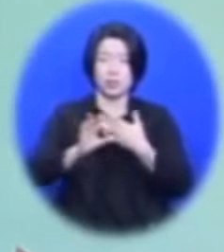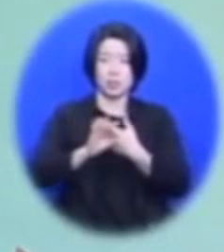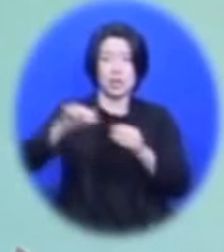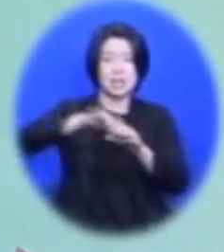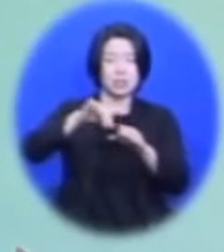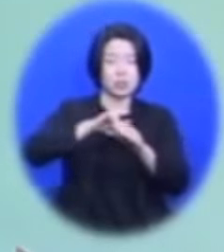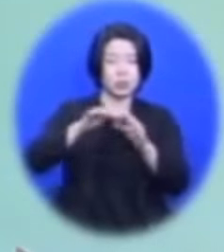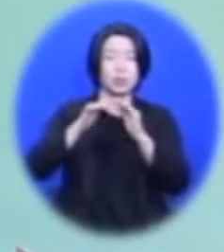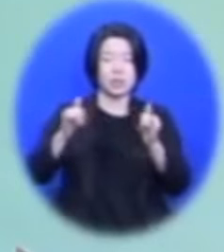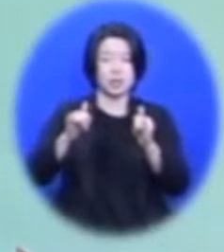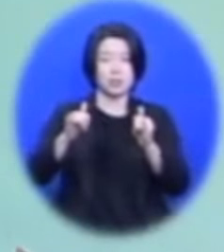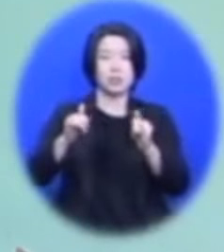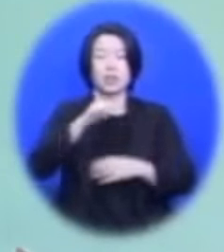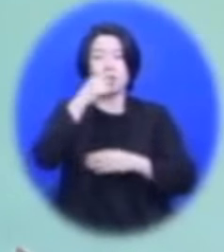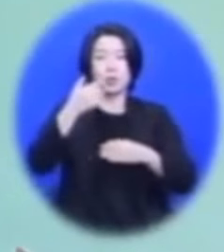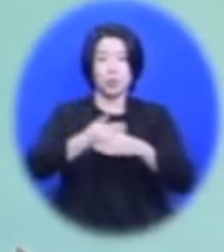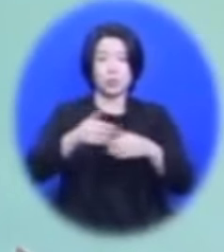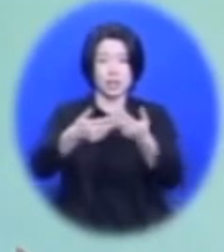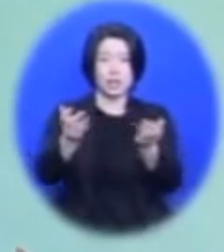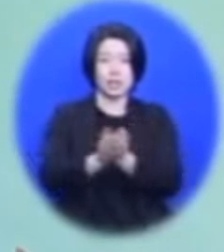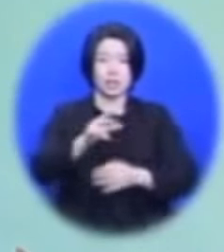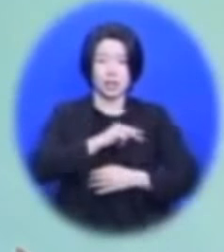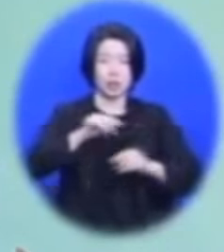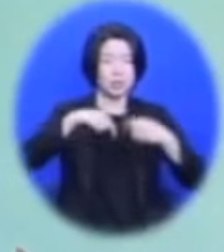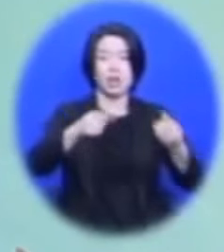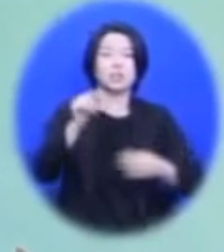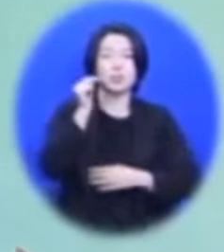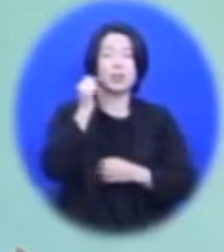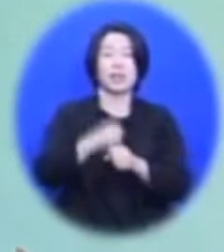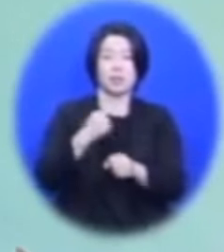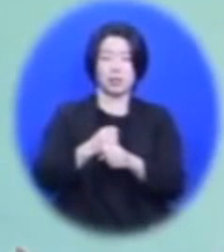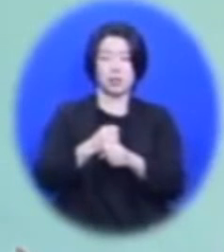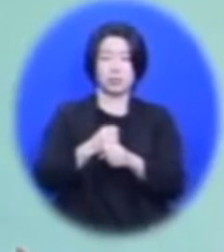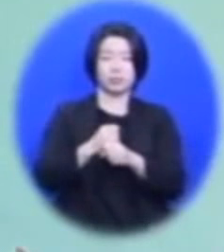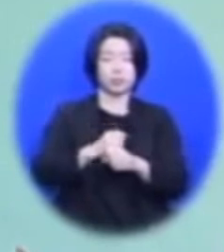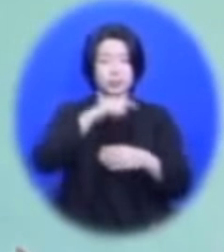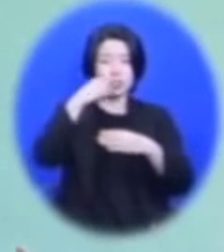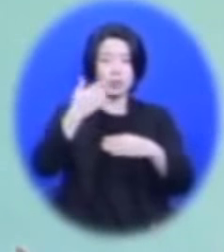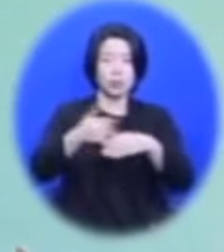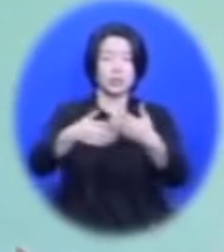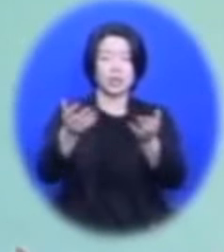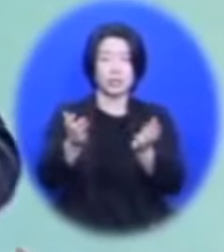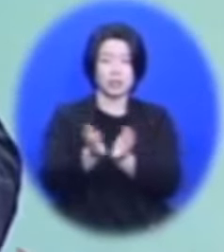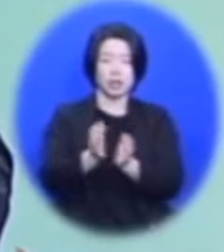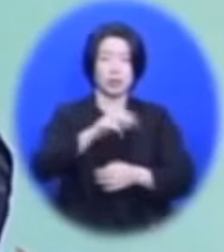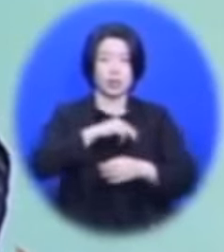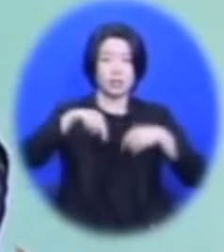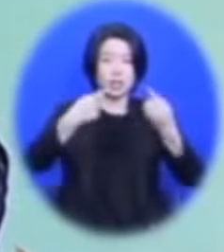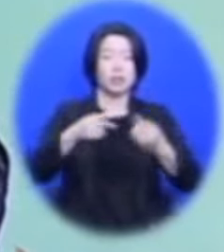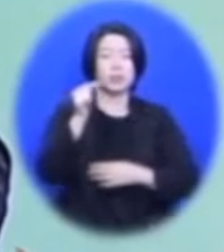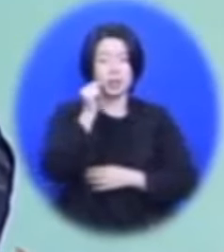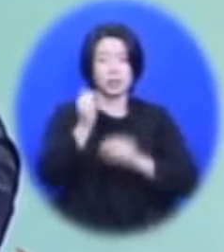종교인은, 기독교인은 공산당원이 되지 못하게 한 겁니다. 공산당원이 될 수 없다는 이야기는 출세길이 막힌 겁니다.